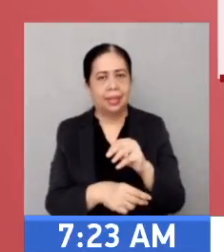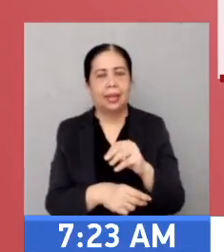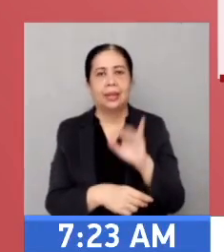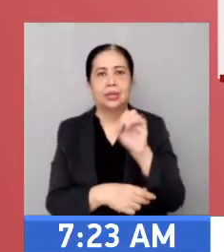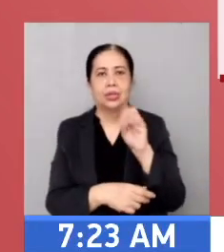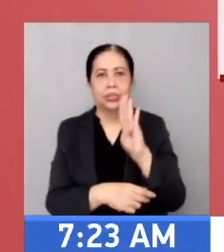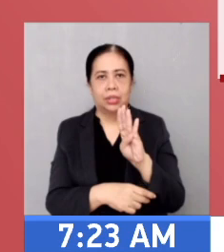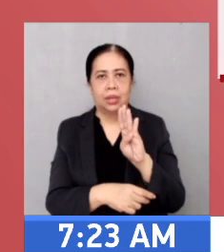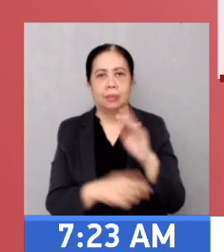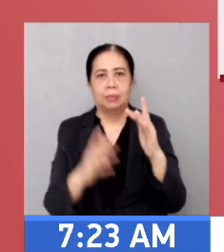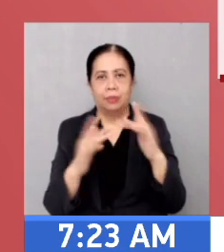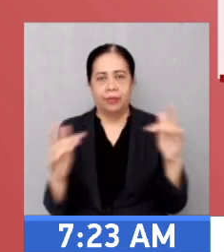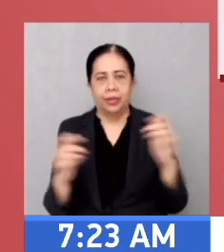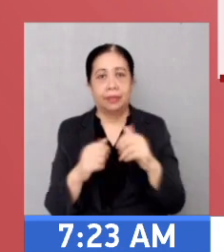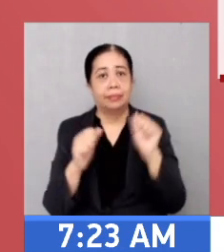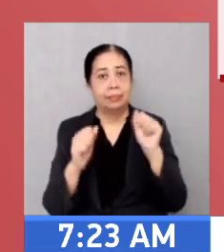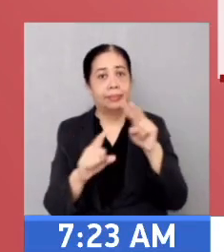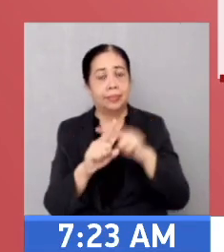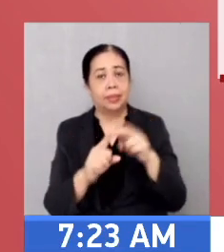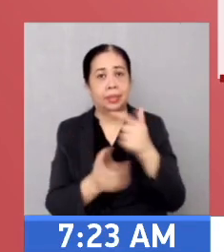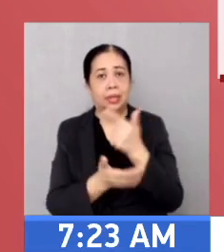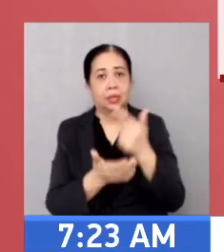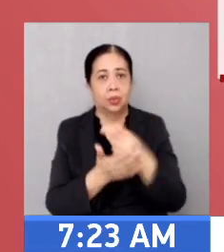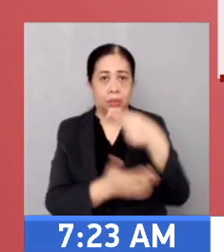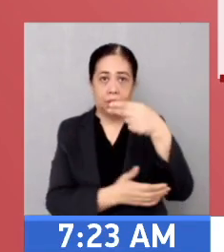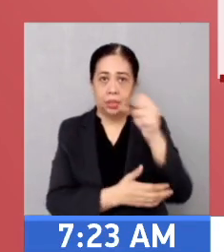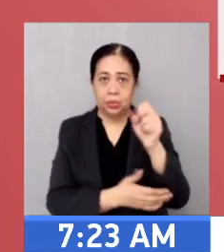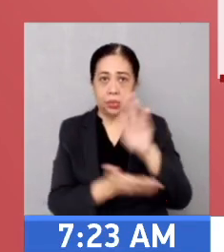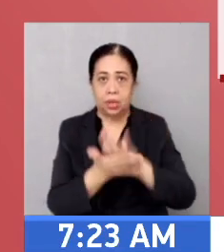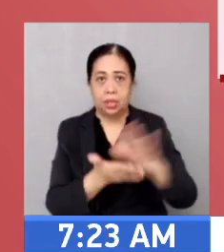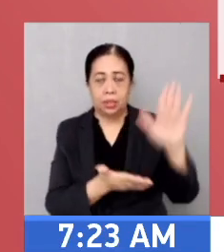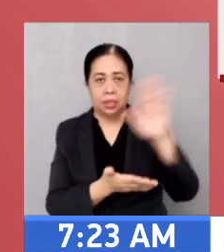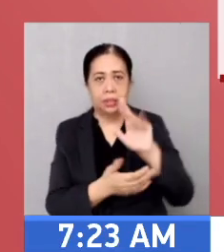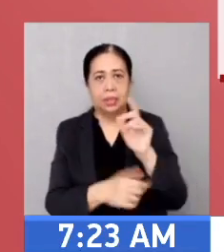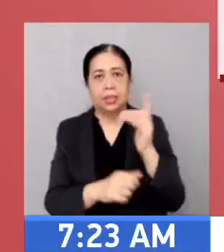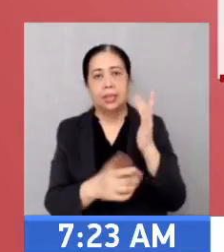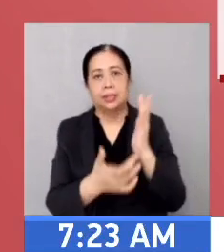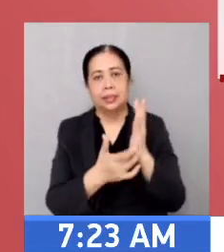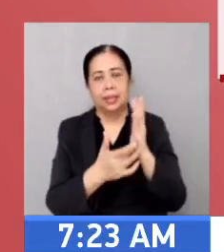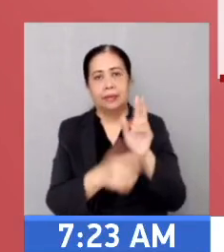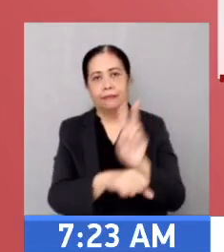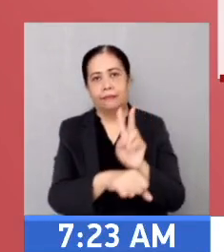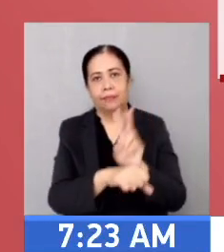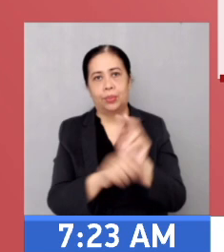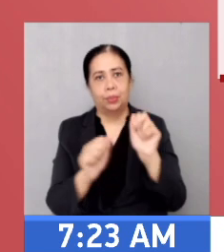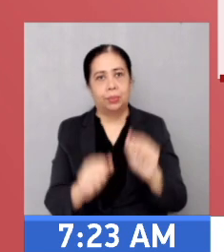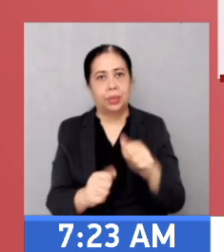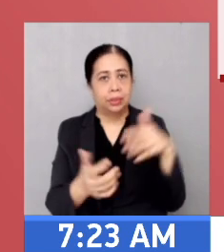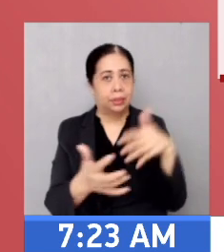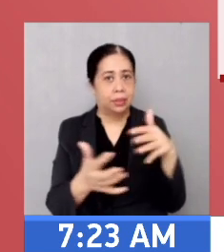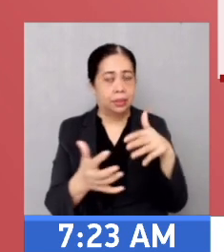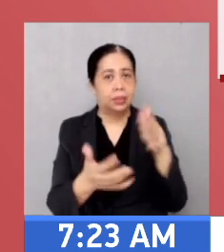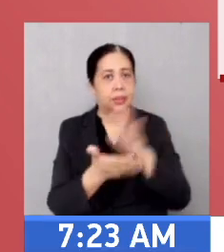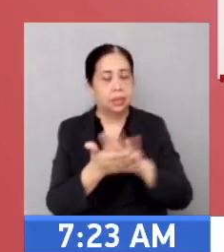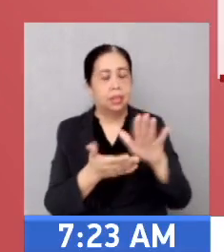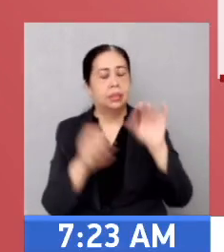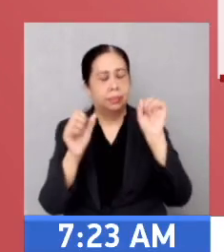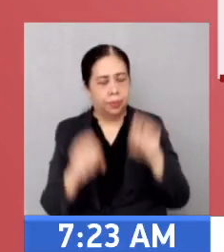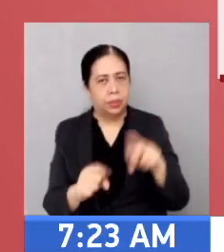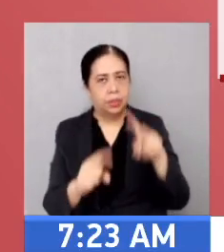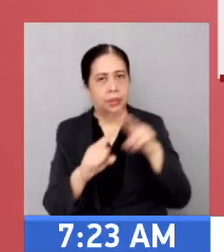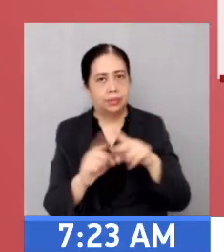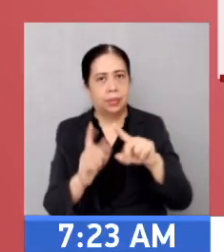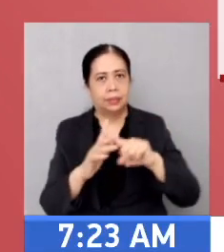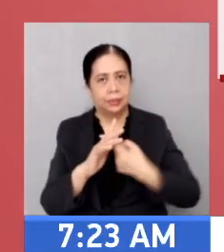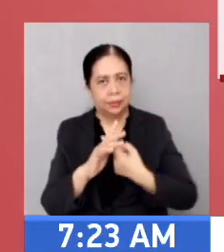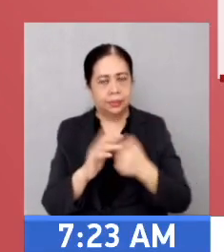mag-apply ang mga graduate ng high school, college at tech book, pati ang mga nag-aaral pa sa kolehiyo. Magsisimula ang job fair ng alas